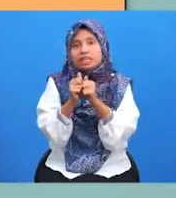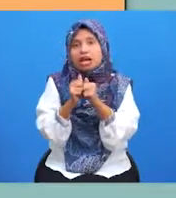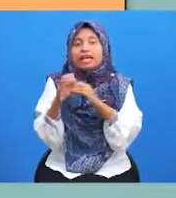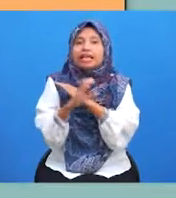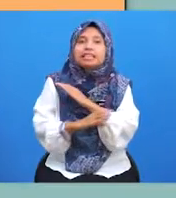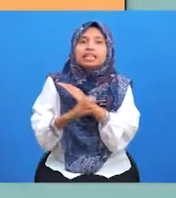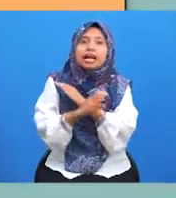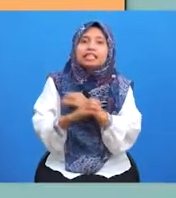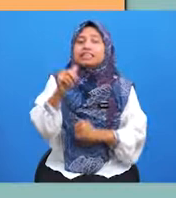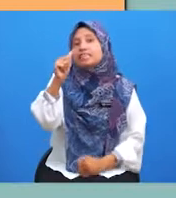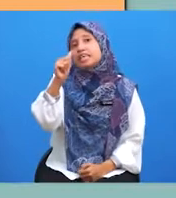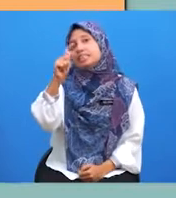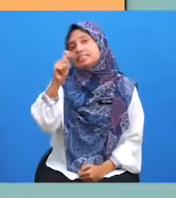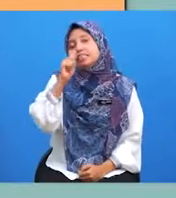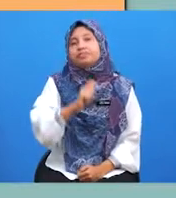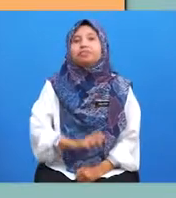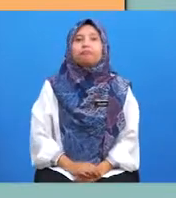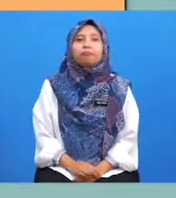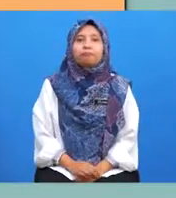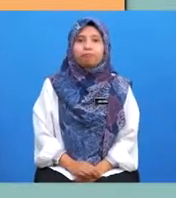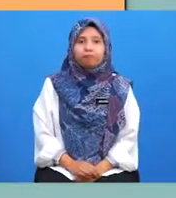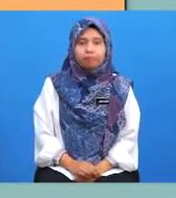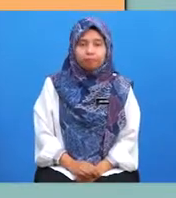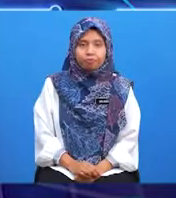dengan negara-negara Asia Tenggara.